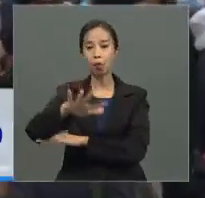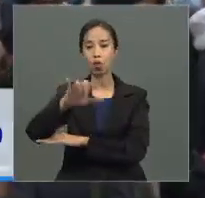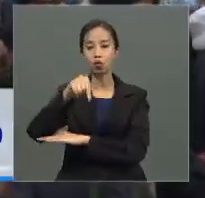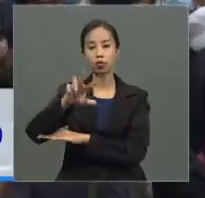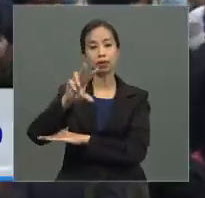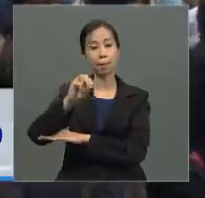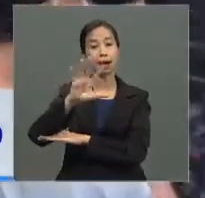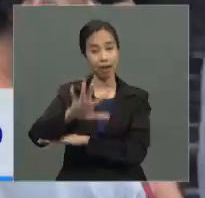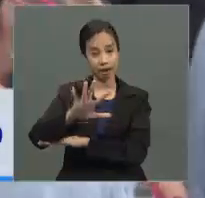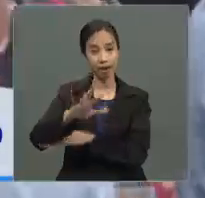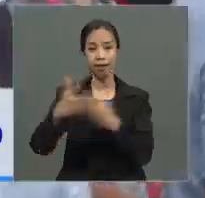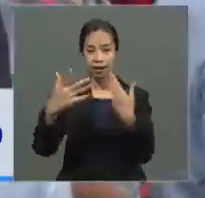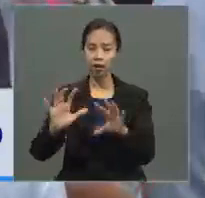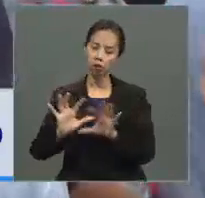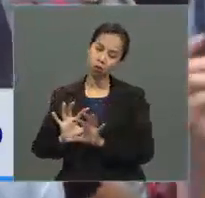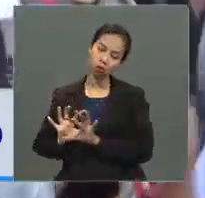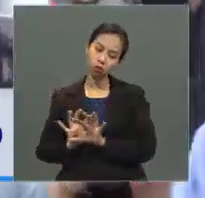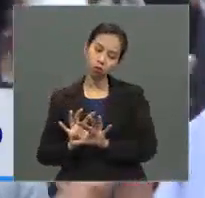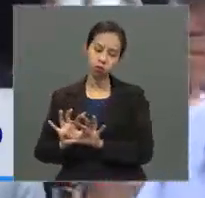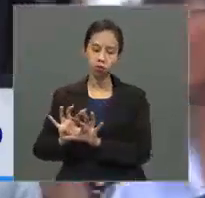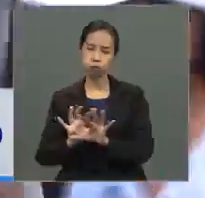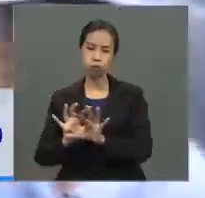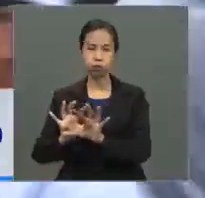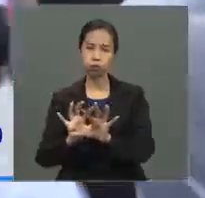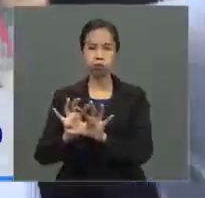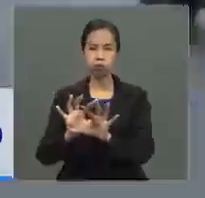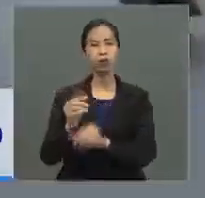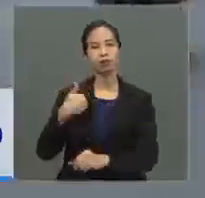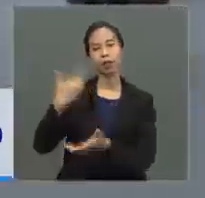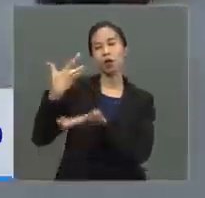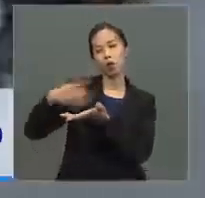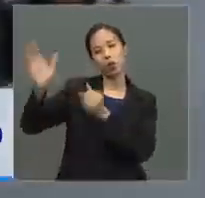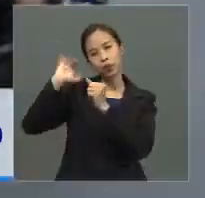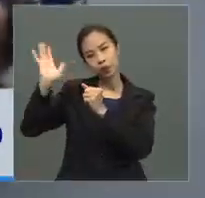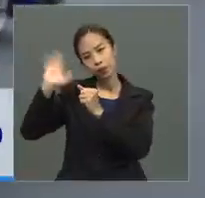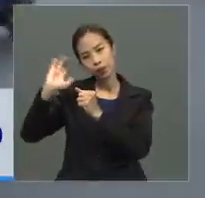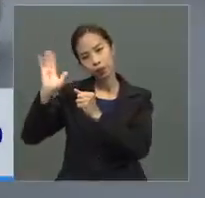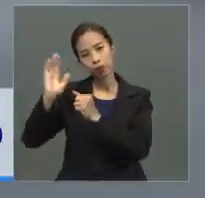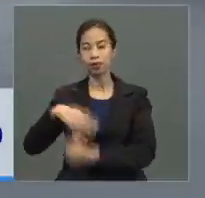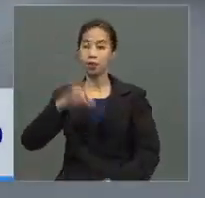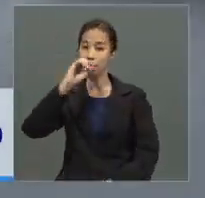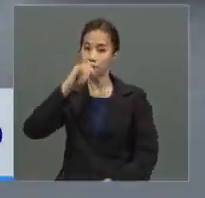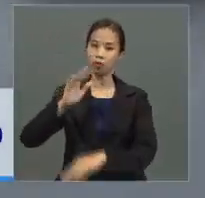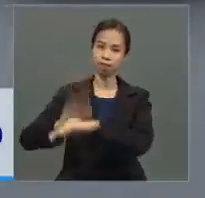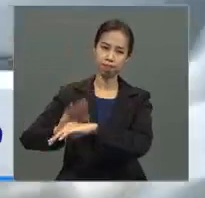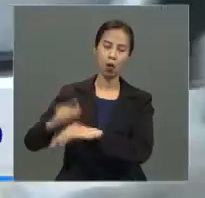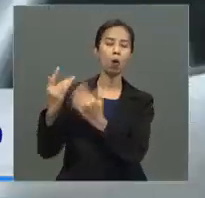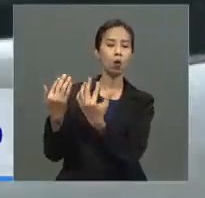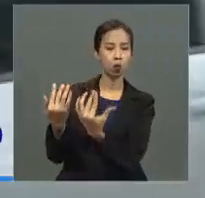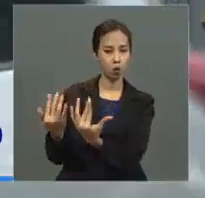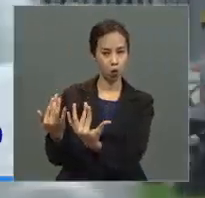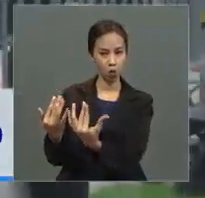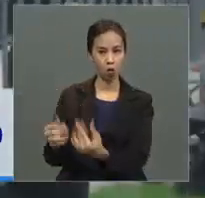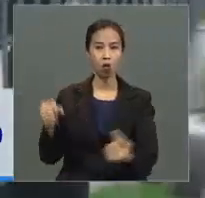ค่ะโดยในระหว่างการเคลื่อนขบวนก็มีการประกาศเป็นระยะให้ผู้ชุมนุมรอฟังสัญญาณ